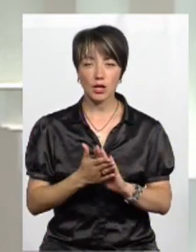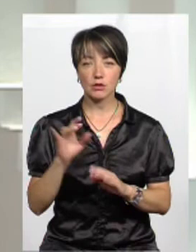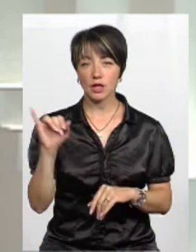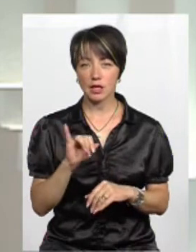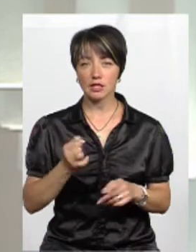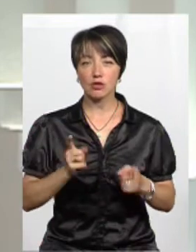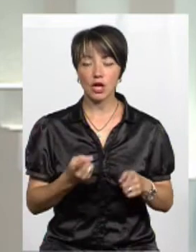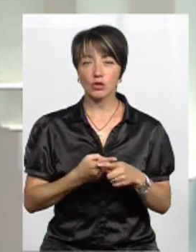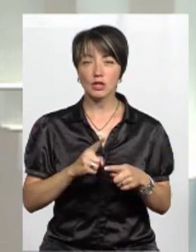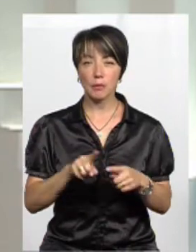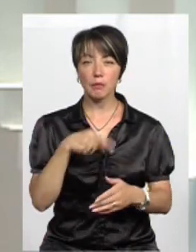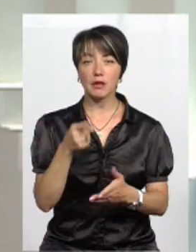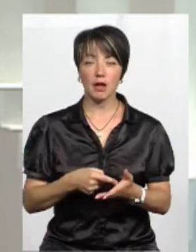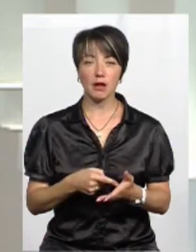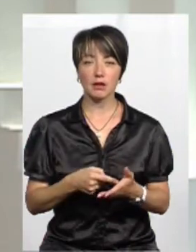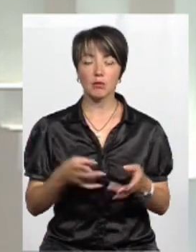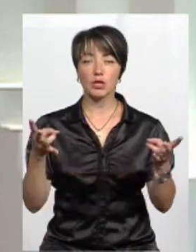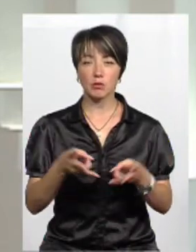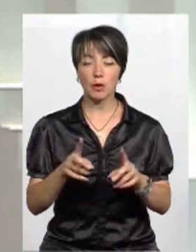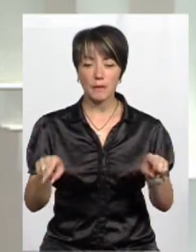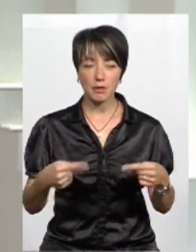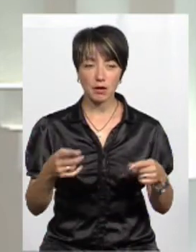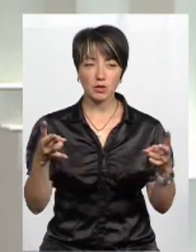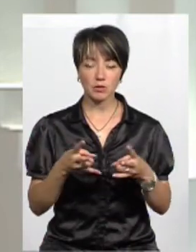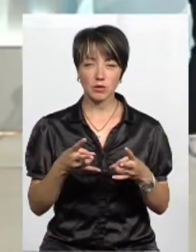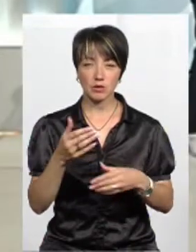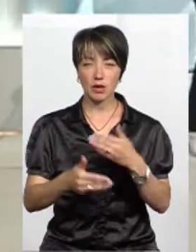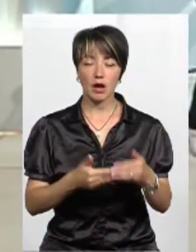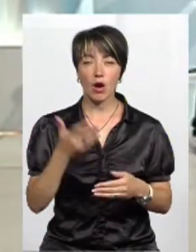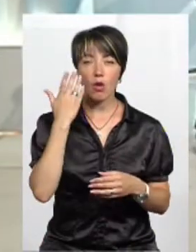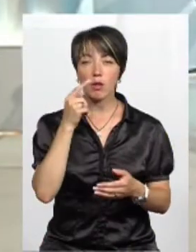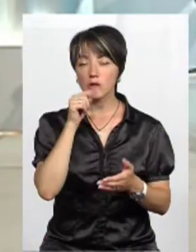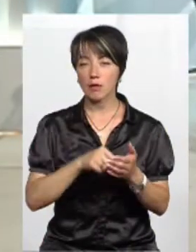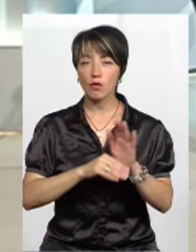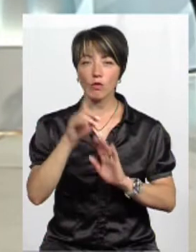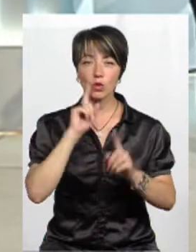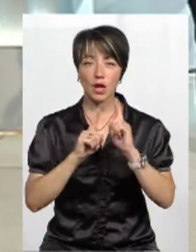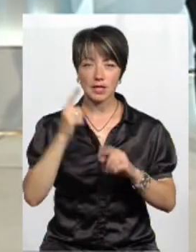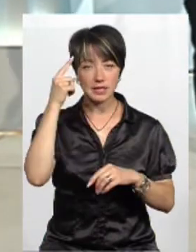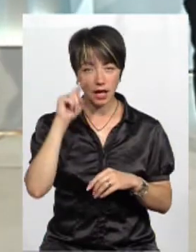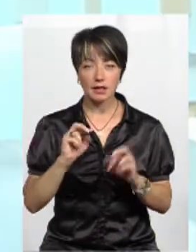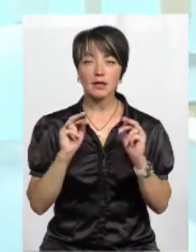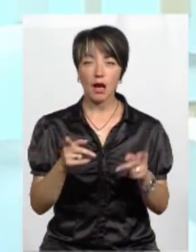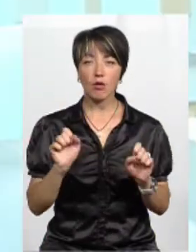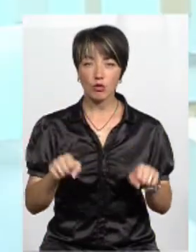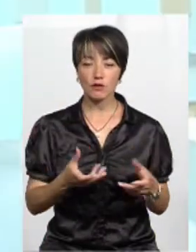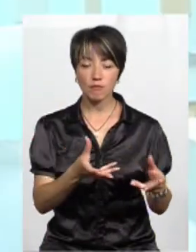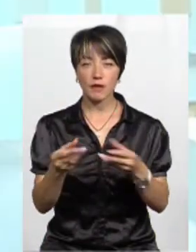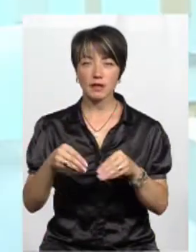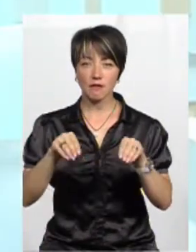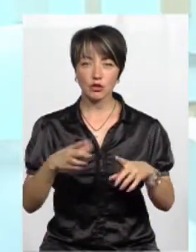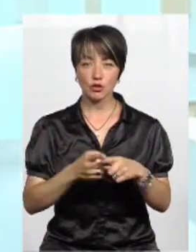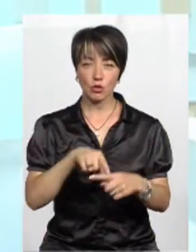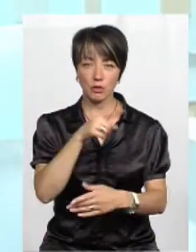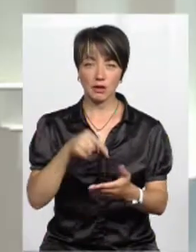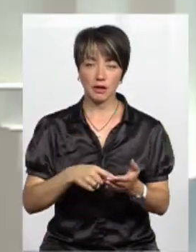І, звичайно, це питання, його потрібно піднімати, його потрібно Артур, вирішувати. Артур, коли потрапити у Верховну Раду, знаєте, яким чином можна вплинути на